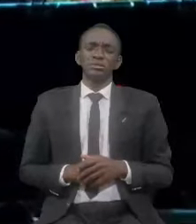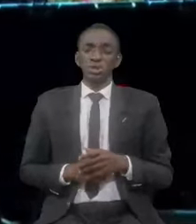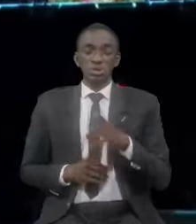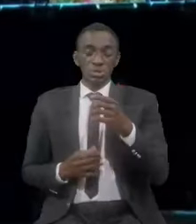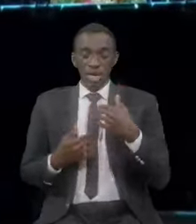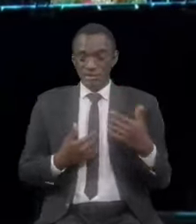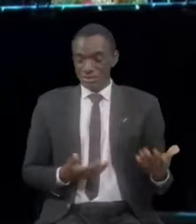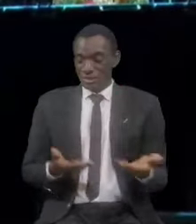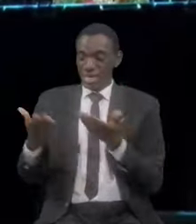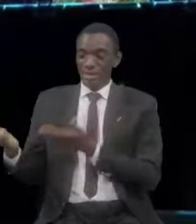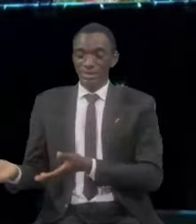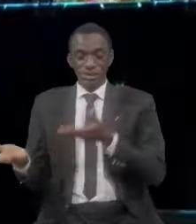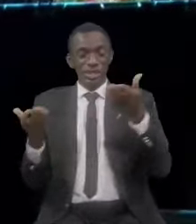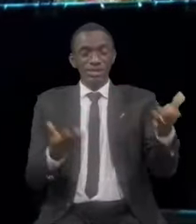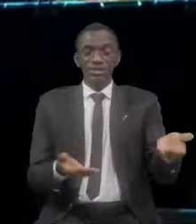et